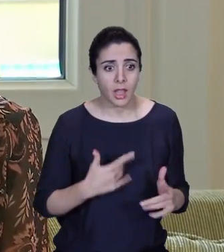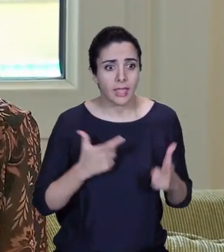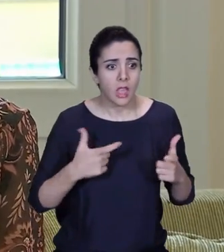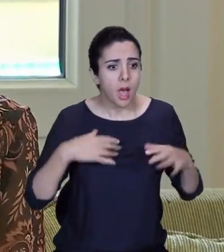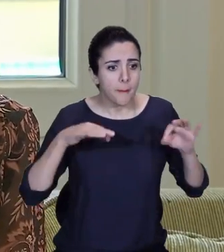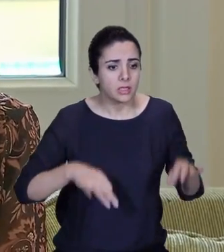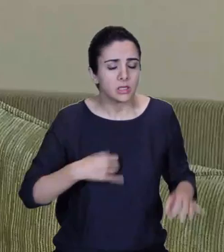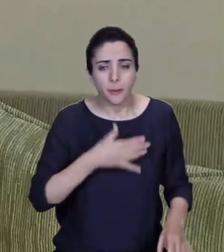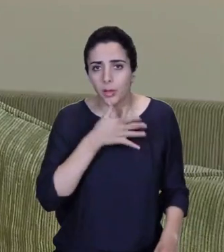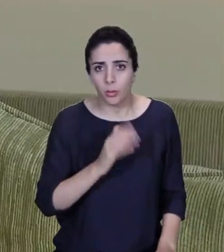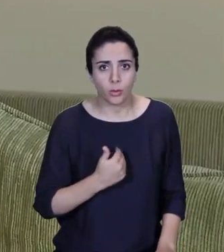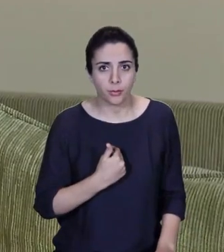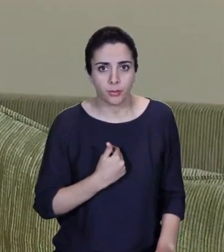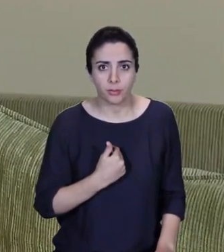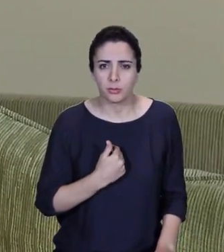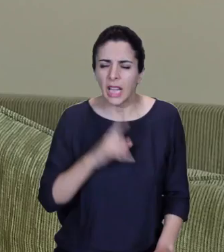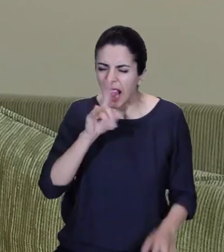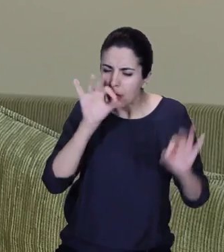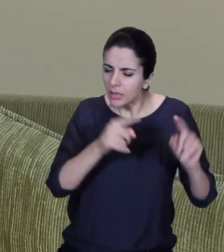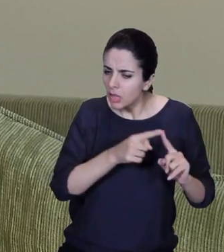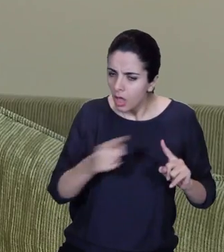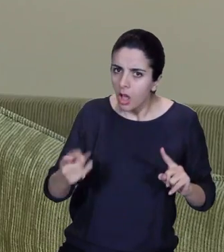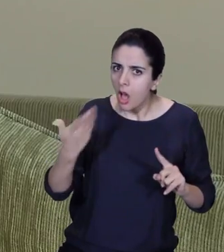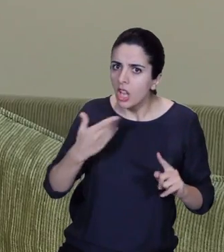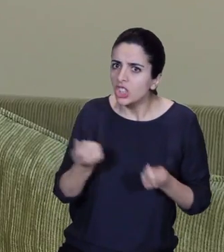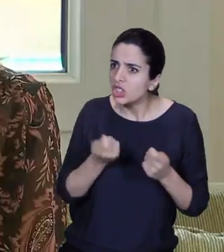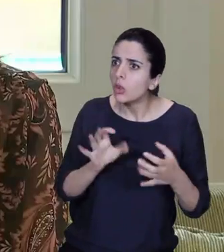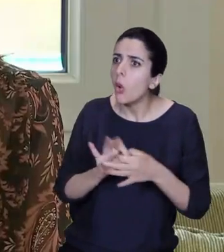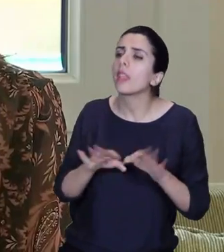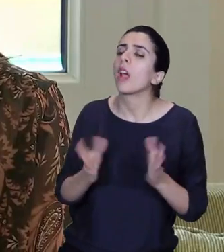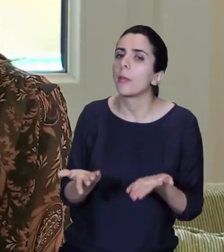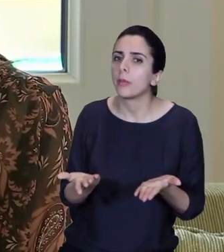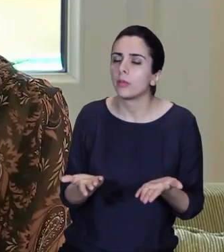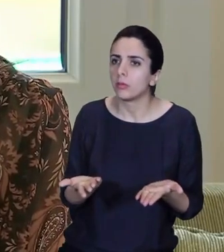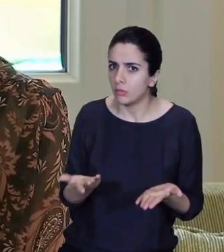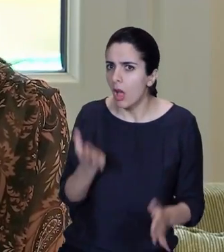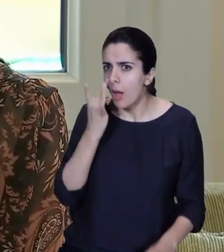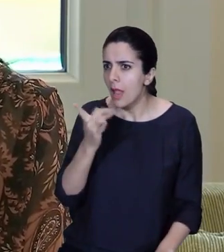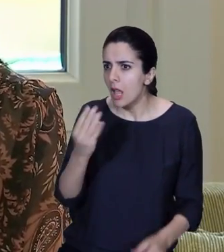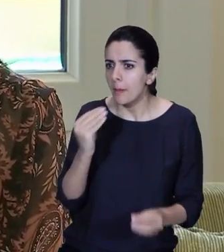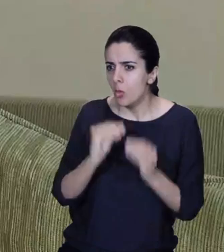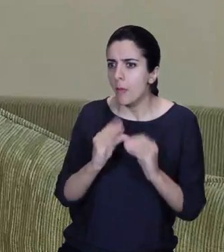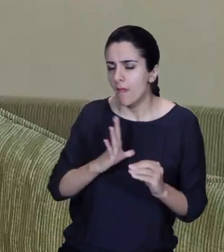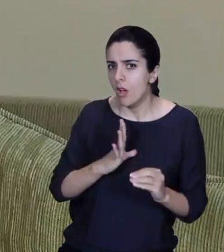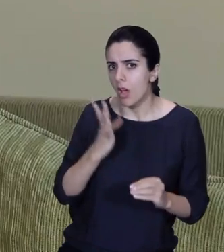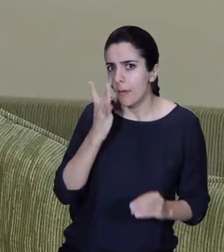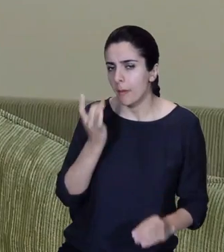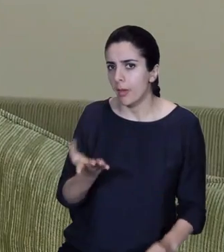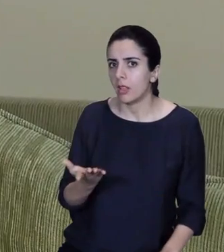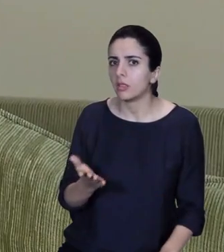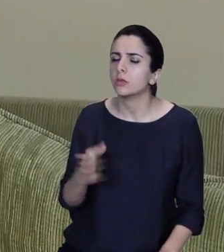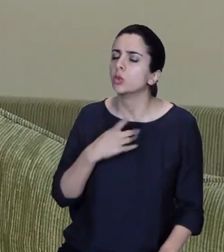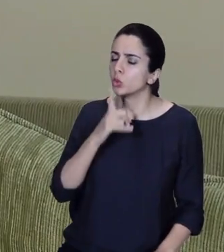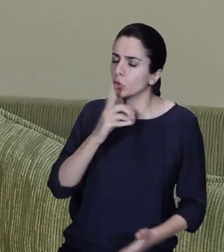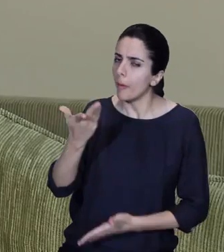nereden başlasam bilmiyorum. En başından işte canım. İşle ilgili değil mi? Zaten belliydi bir sıkıntının oldu. Neyse